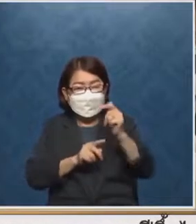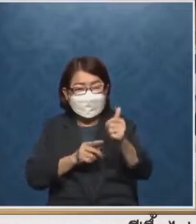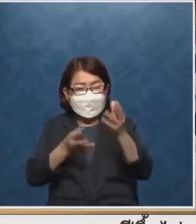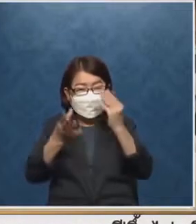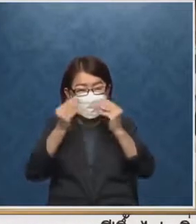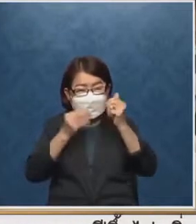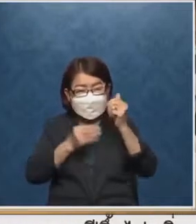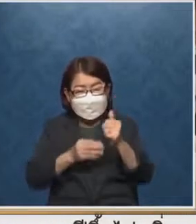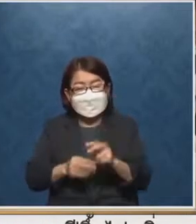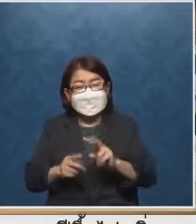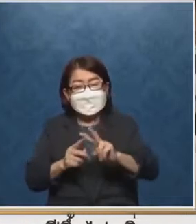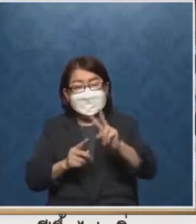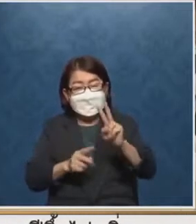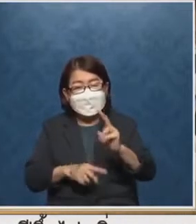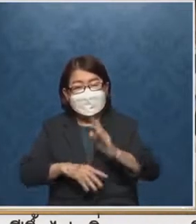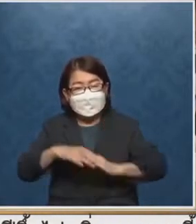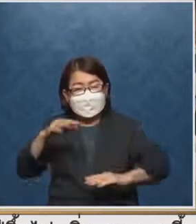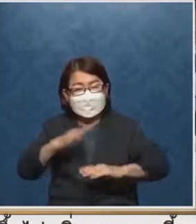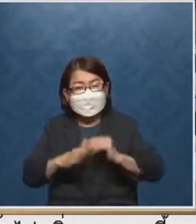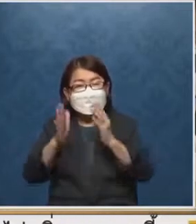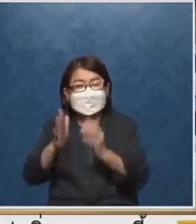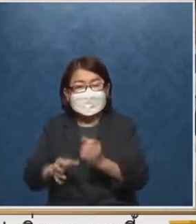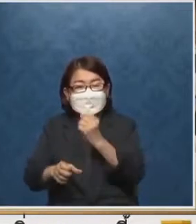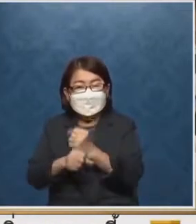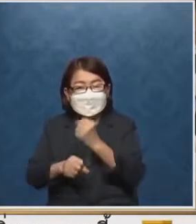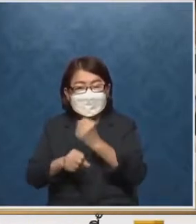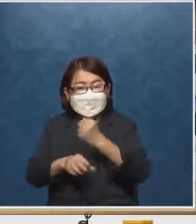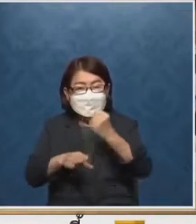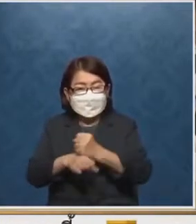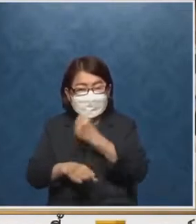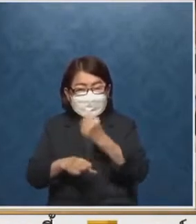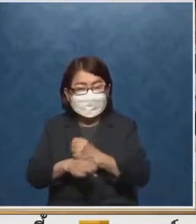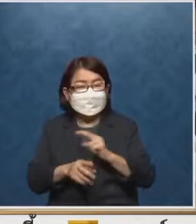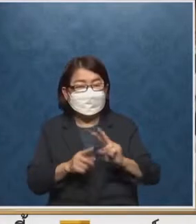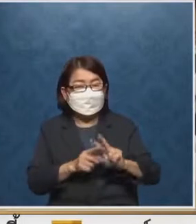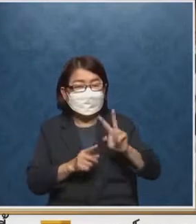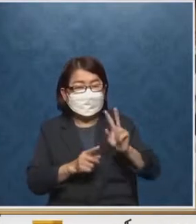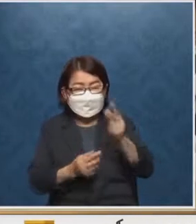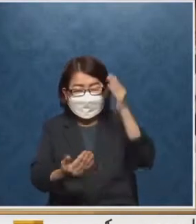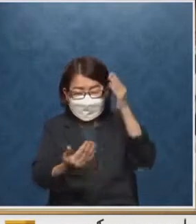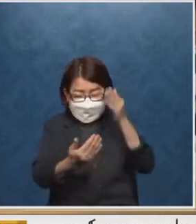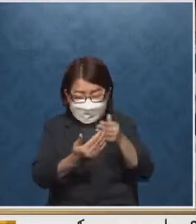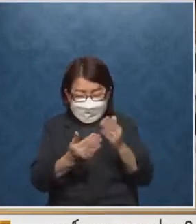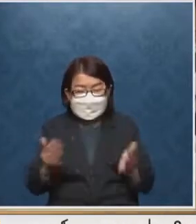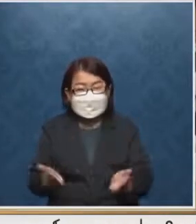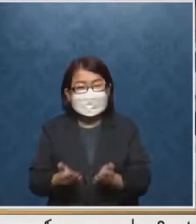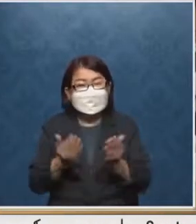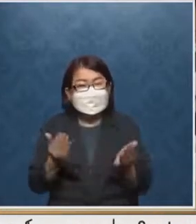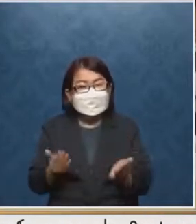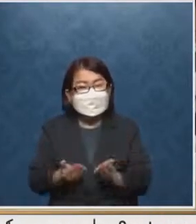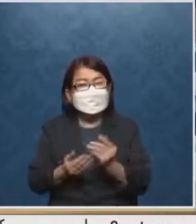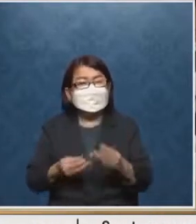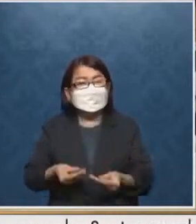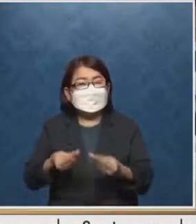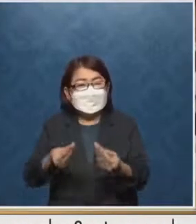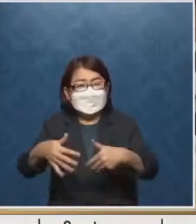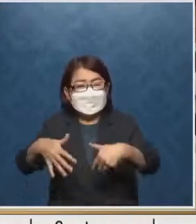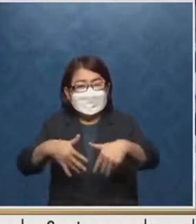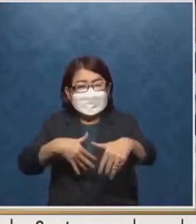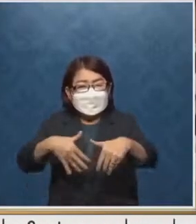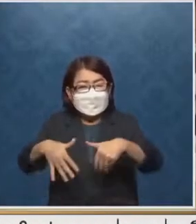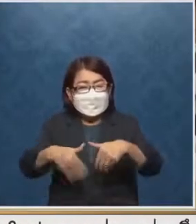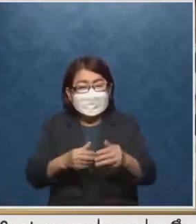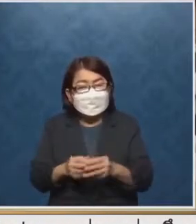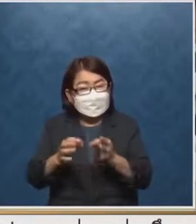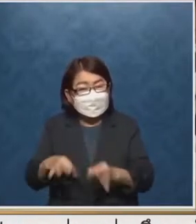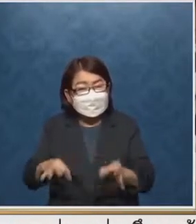การพัฒนาศักยภาพผู้ผลิตประการที่3นะครับมุ่งส่งเสริมและสนับสนุนให้ประชาชนโดยเฉ